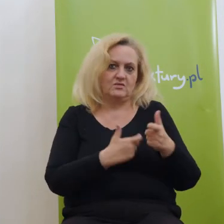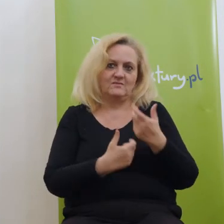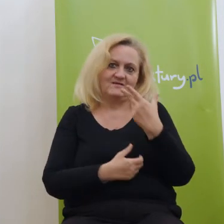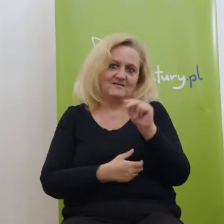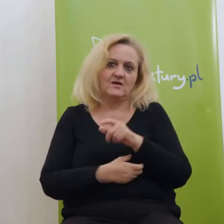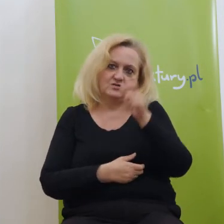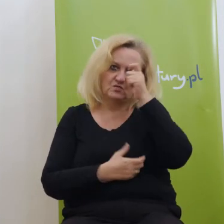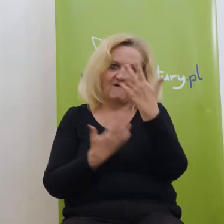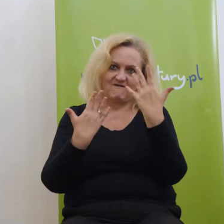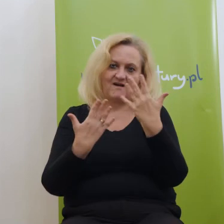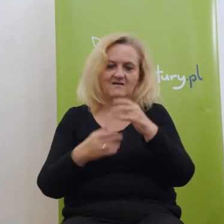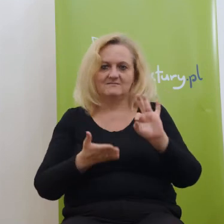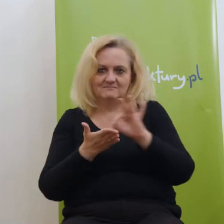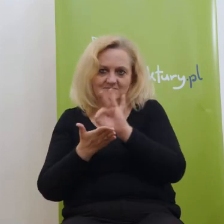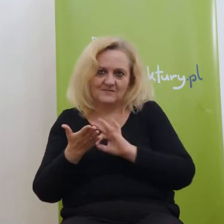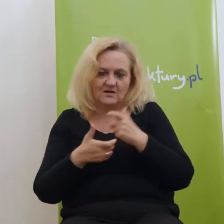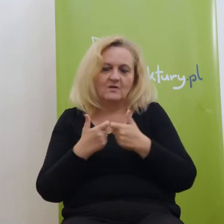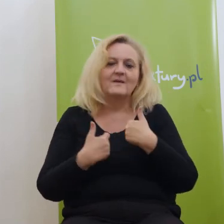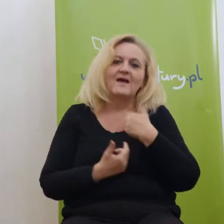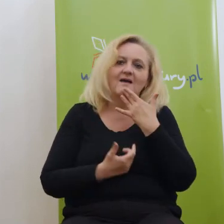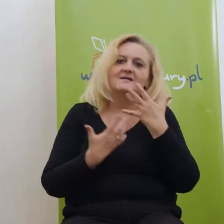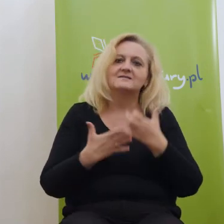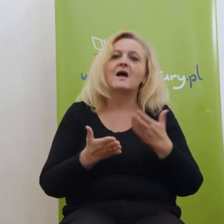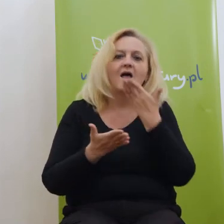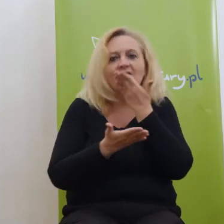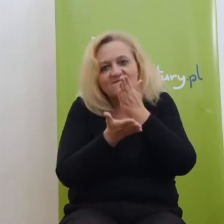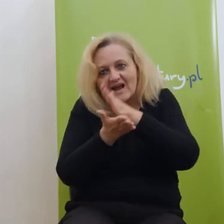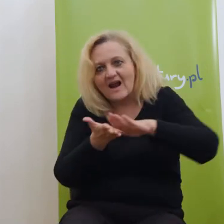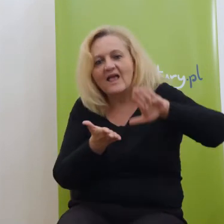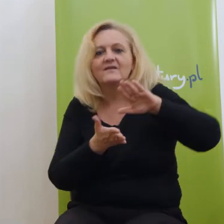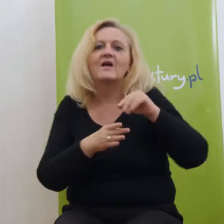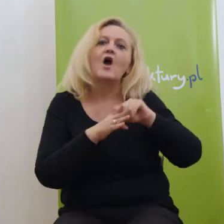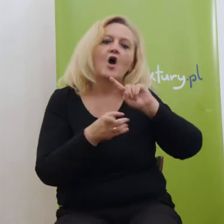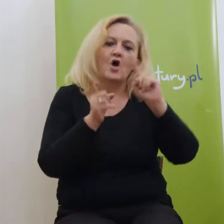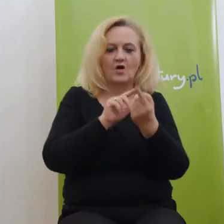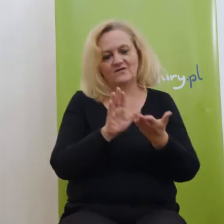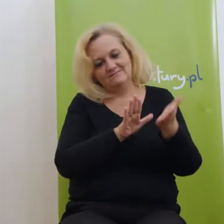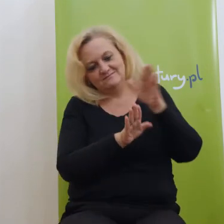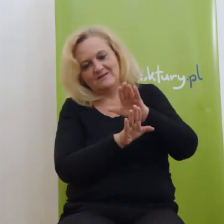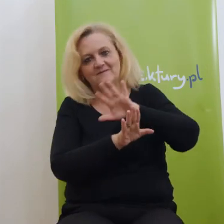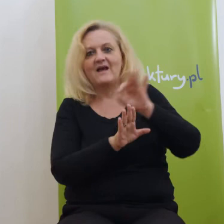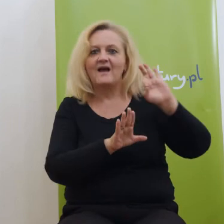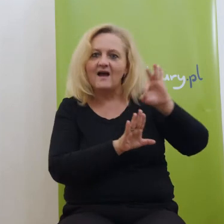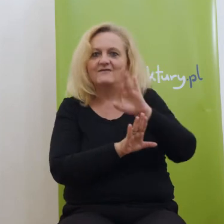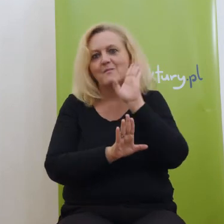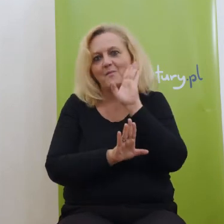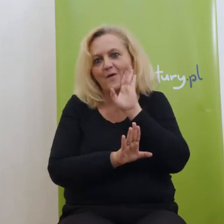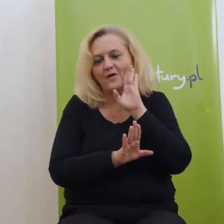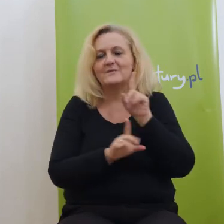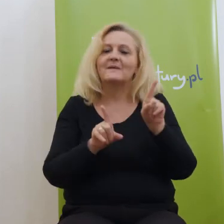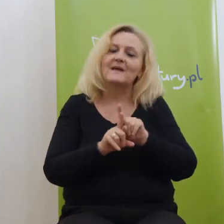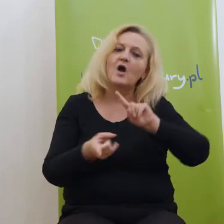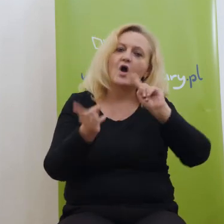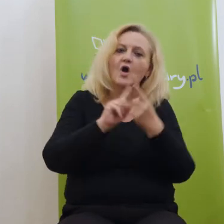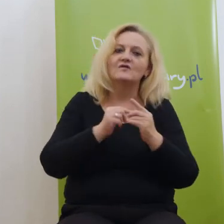to ludzka ręka. I zależało mi na tym, żeby na tej wyklejce była ta odwrotna strona haftu, bo to jest trochę tak jak odwrotna strona